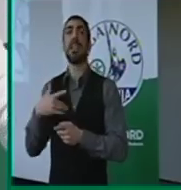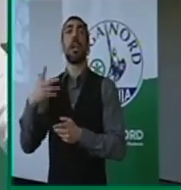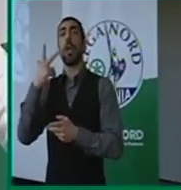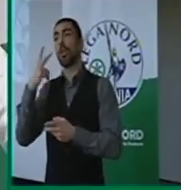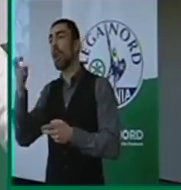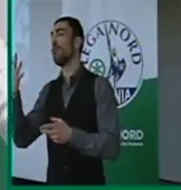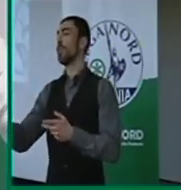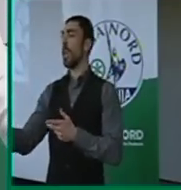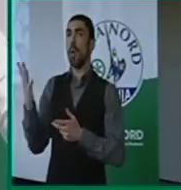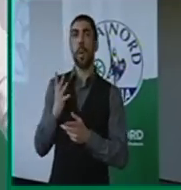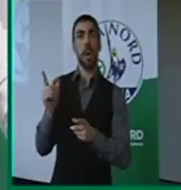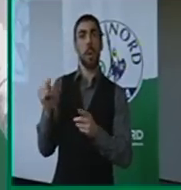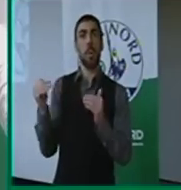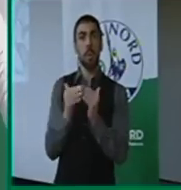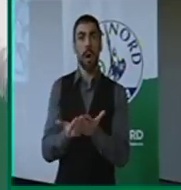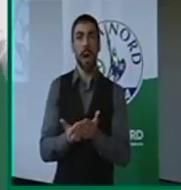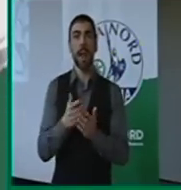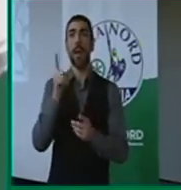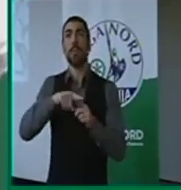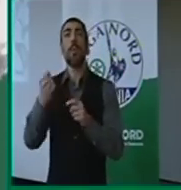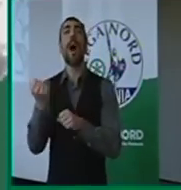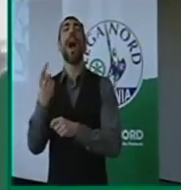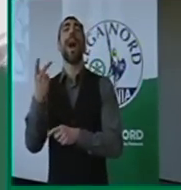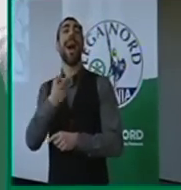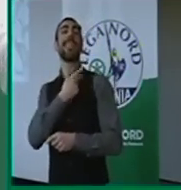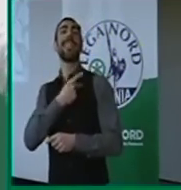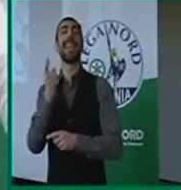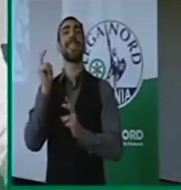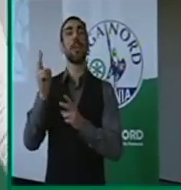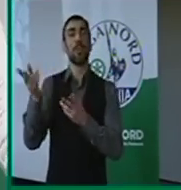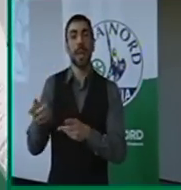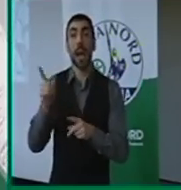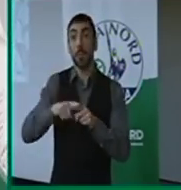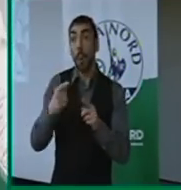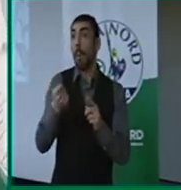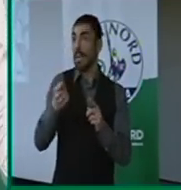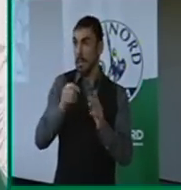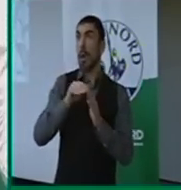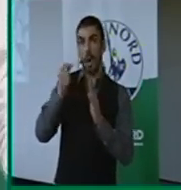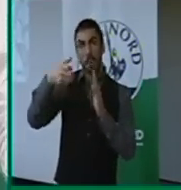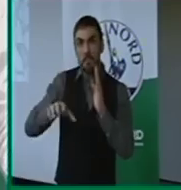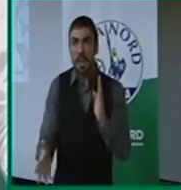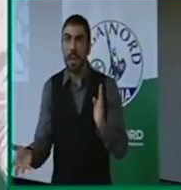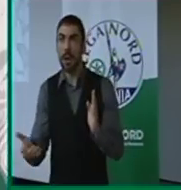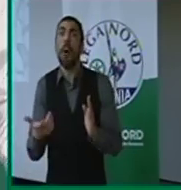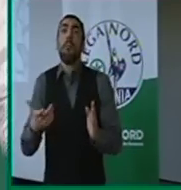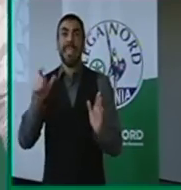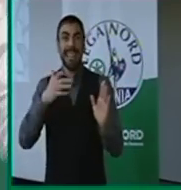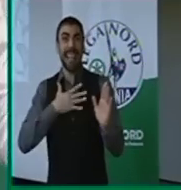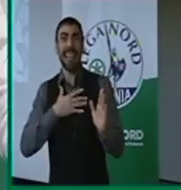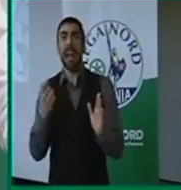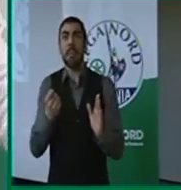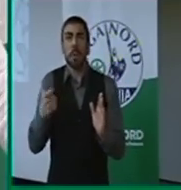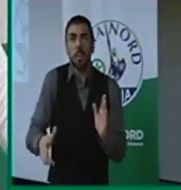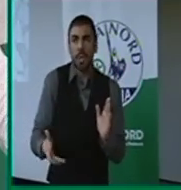e poi togliamo un po' di assistenza ospedaliera poi abbassiamo ancora un po' le pensioni poi perché andare in pensione 70 anni